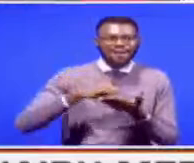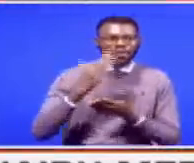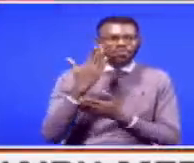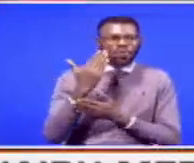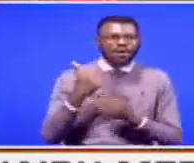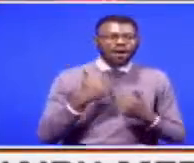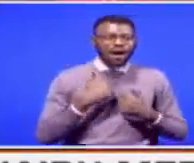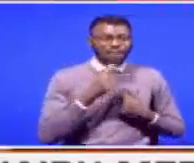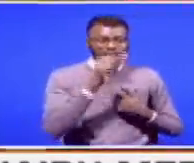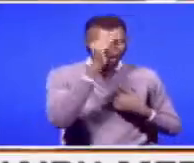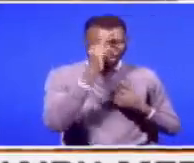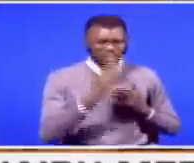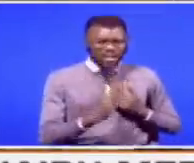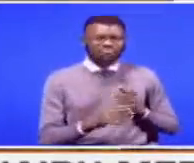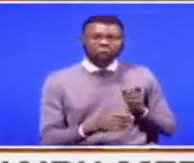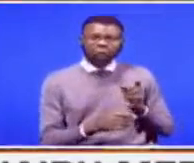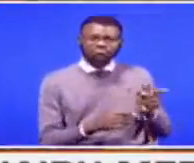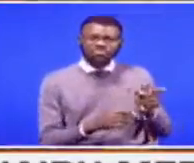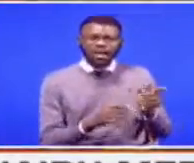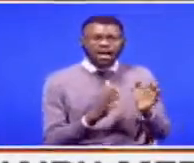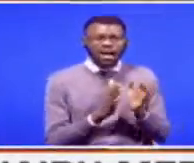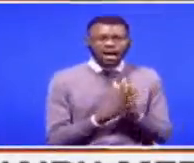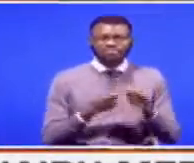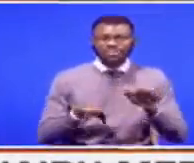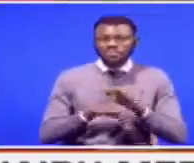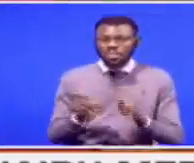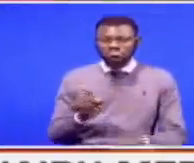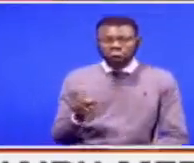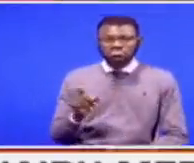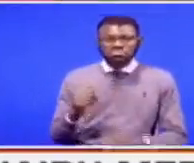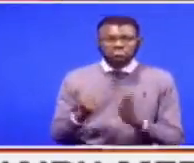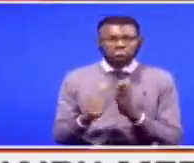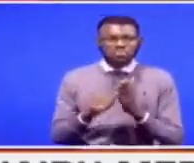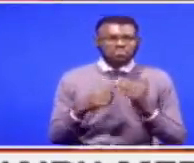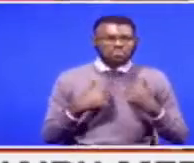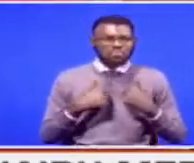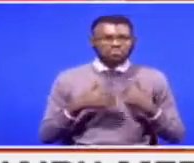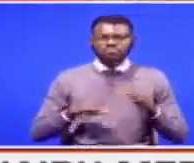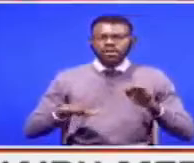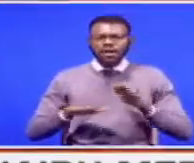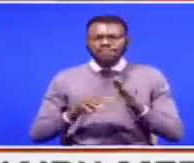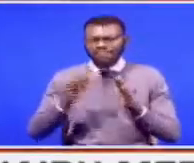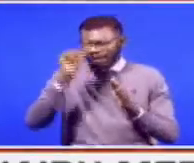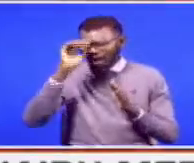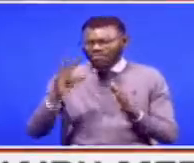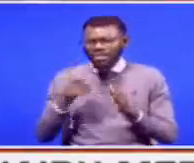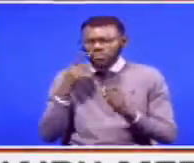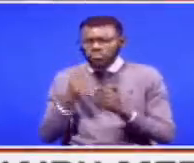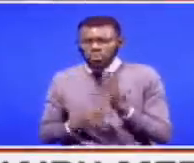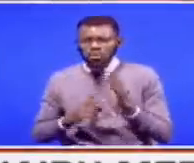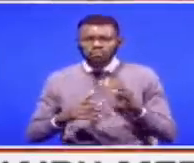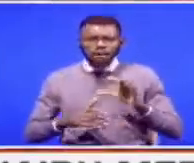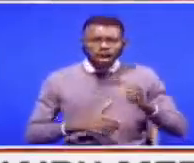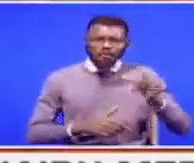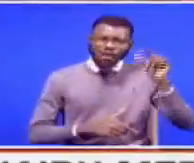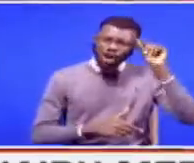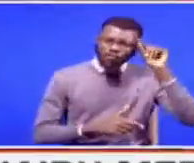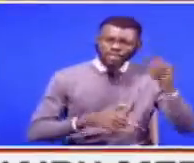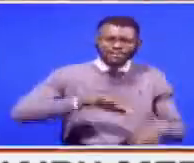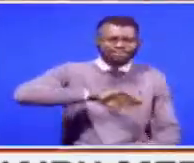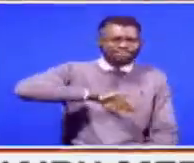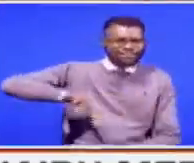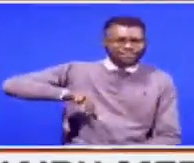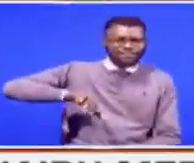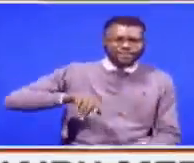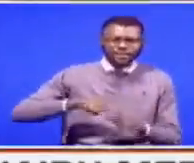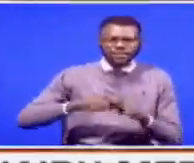mgawanyiko kati ya gavana na naibu wake. Mutuma sasa anadai kwamba ametengwa na uongozi wa kaunti hiyo na kwamba afisi yake imenyimwa mgao wa